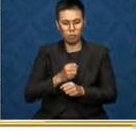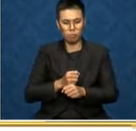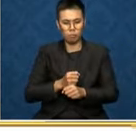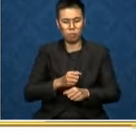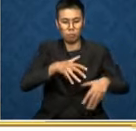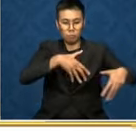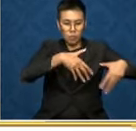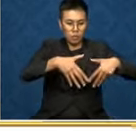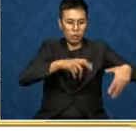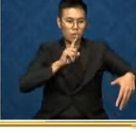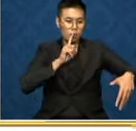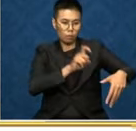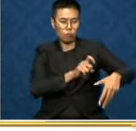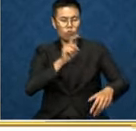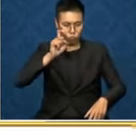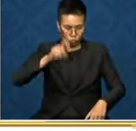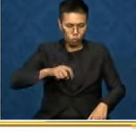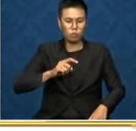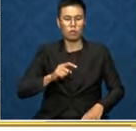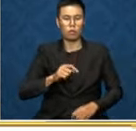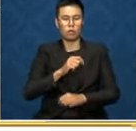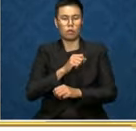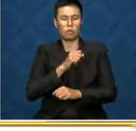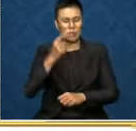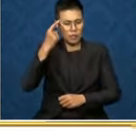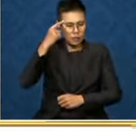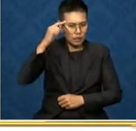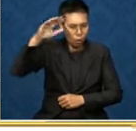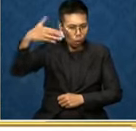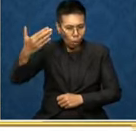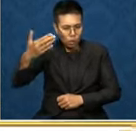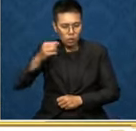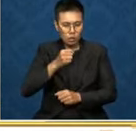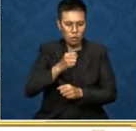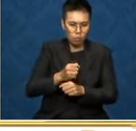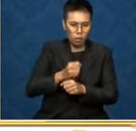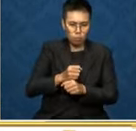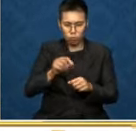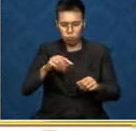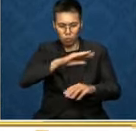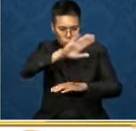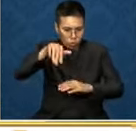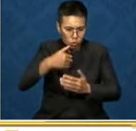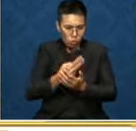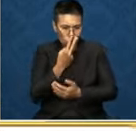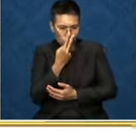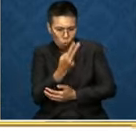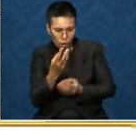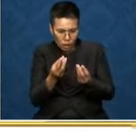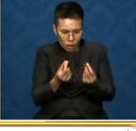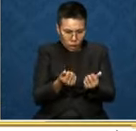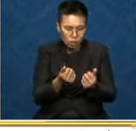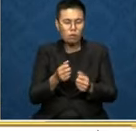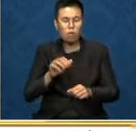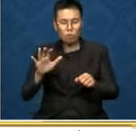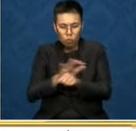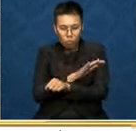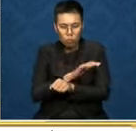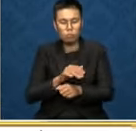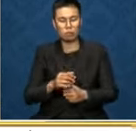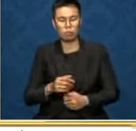ดำเนินการอย่างรอบคอบเพื่อป้องกันไม่ให้เกิดสถานการณ์ที่การทำประชามติไม่ผ่านท่านประธานที่เคารพคะ